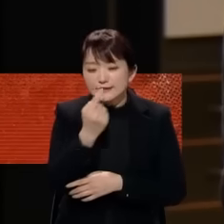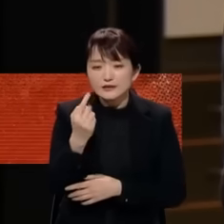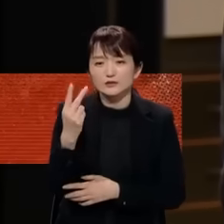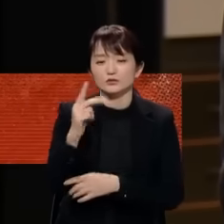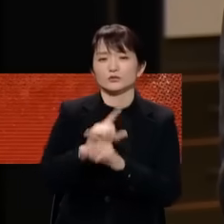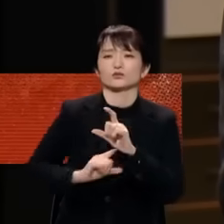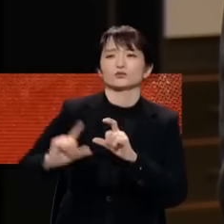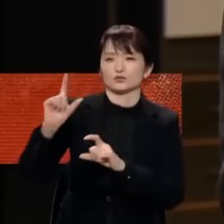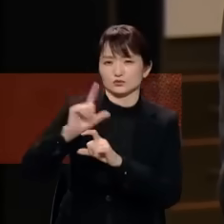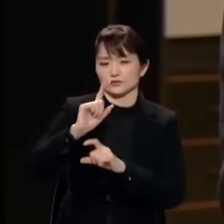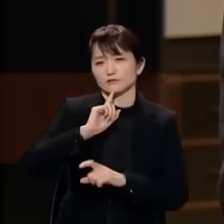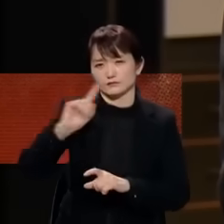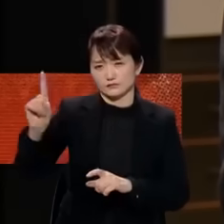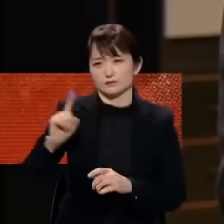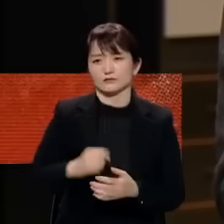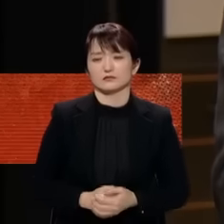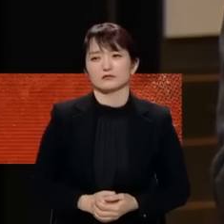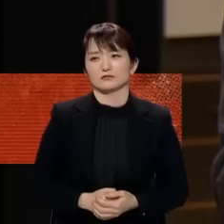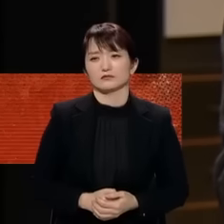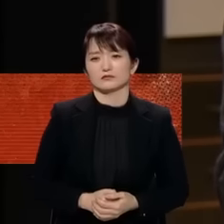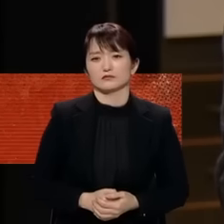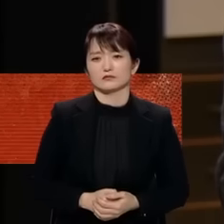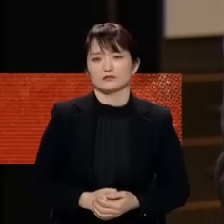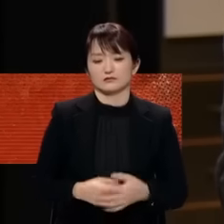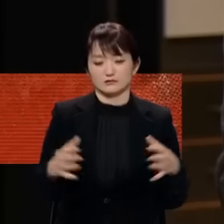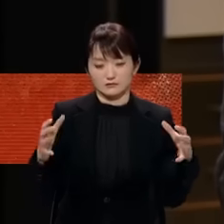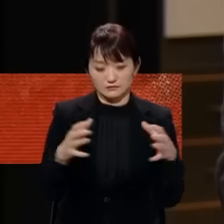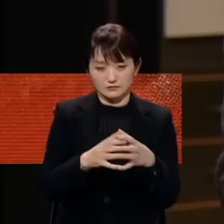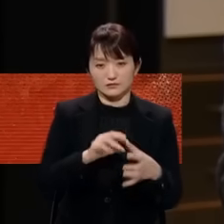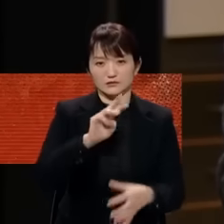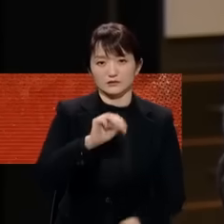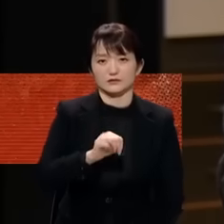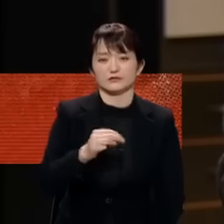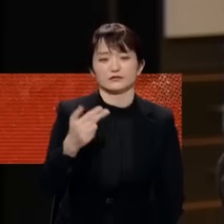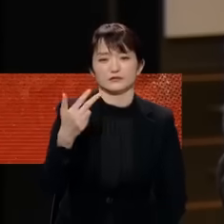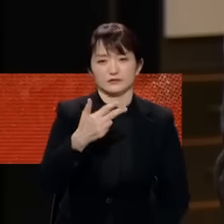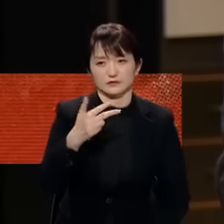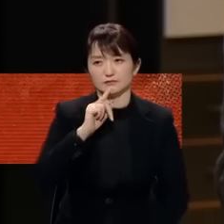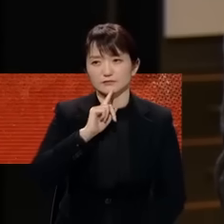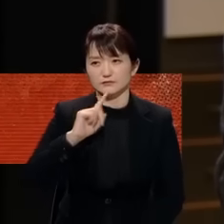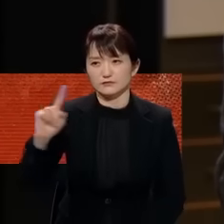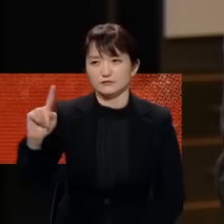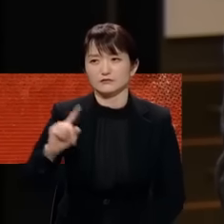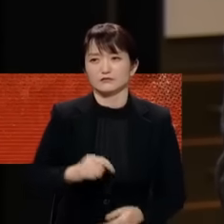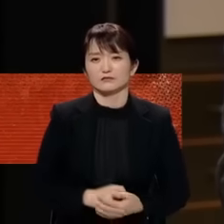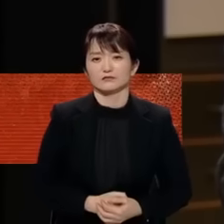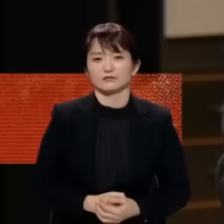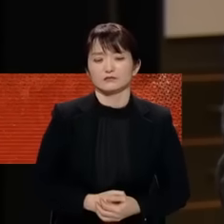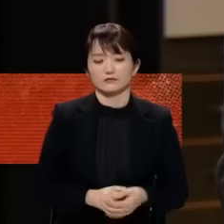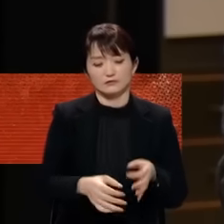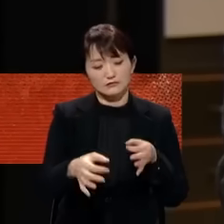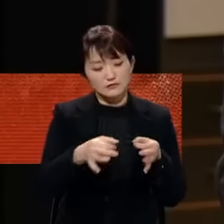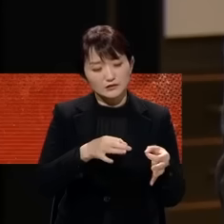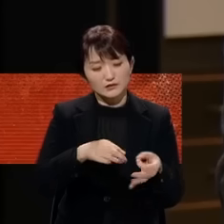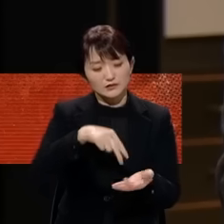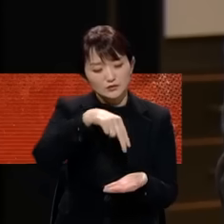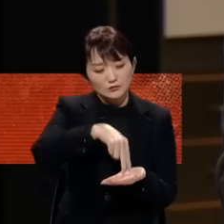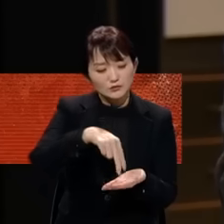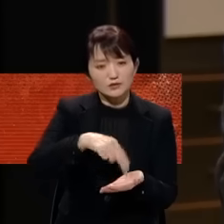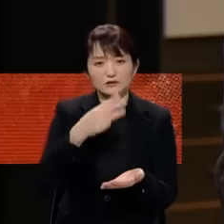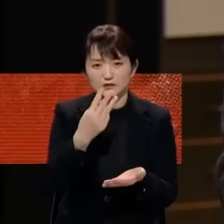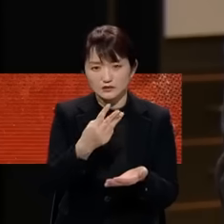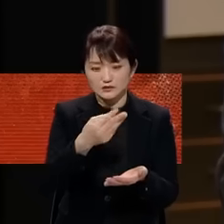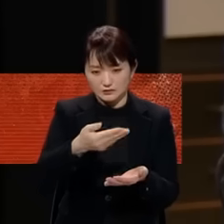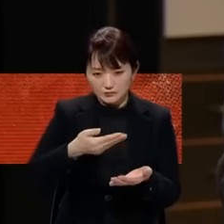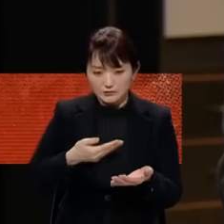추가로 주문을 했습니다 그래서 카페에서 총 37,000원 어치를 주문을 했는데 일단 가게에서 포크를 세 개만 줬습니다